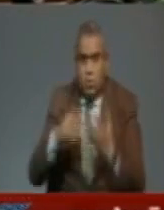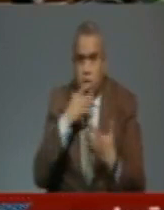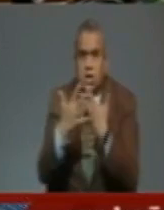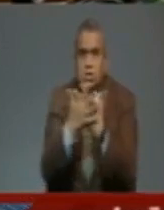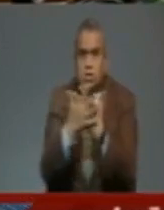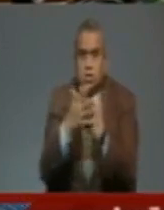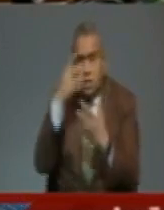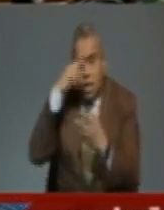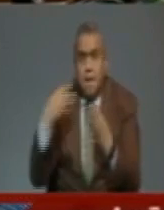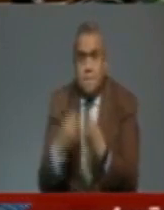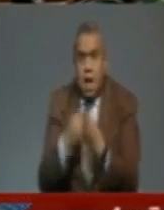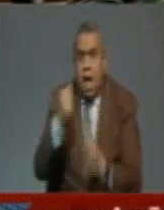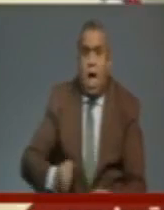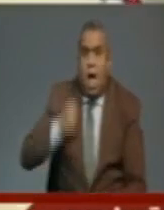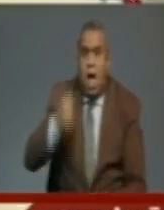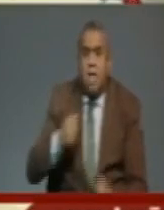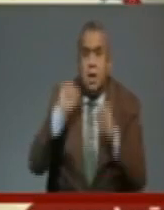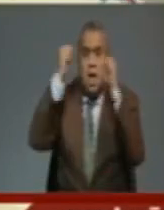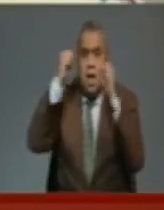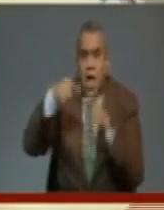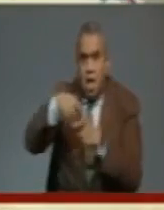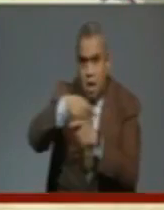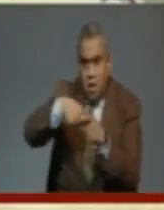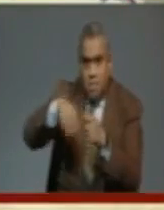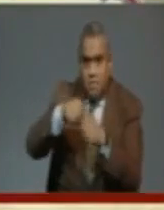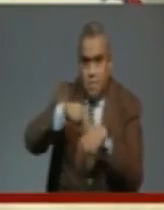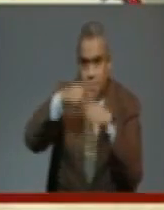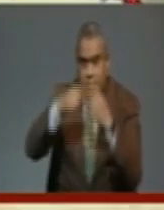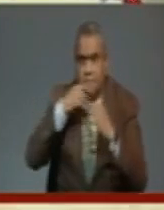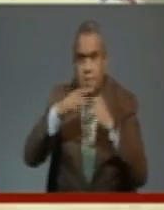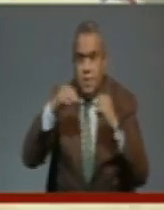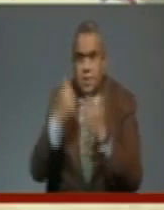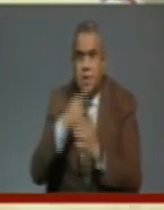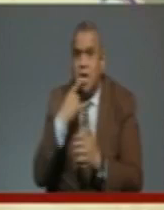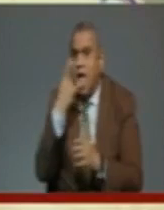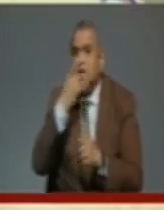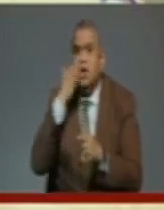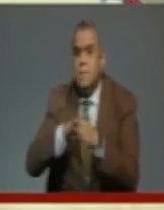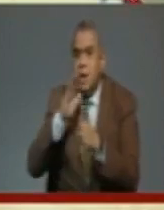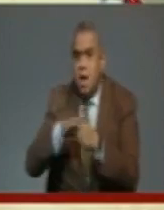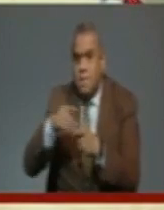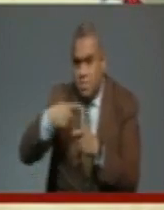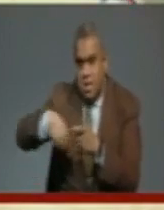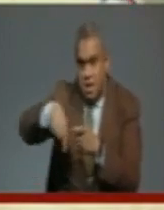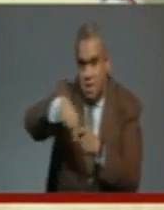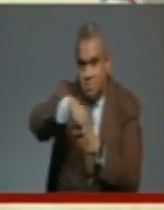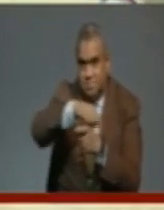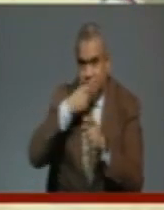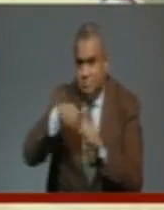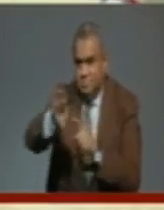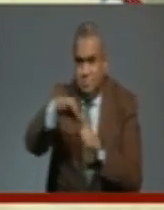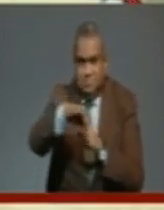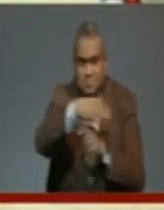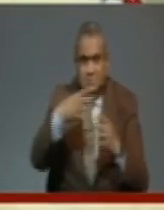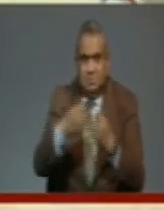السريع، مرورا بالميناء الجاف من العاشر من رمضان اللي مربوط بهذا المحور